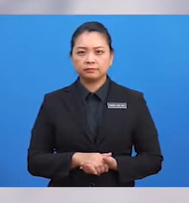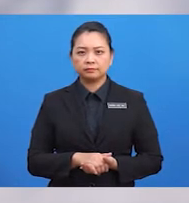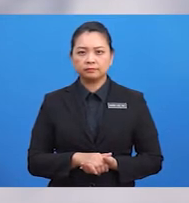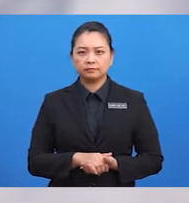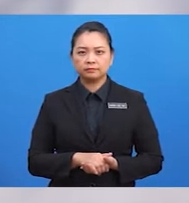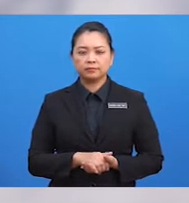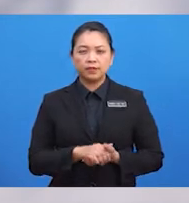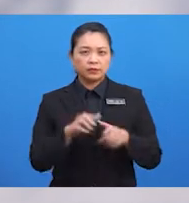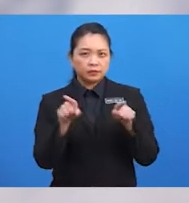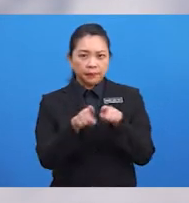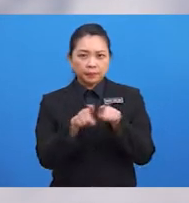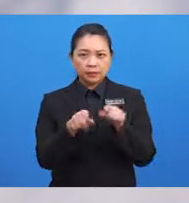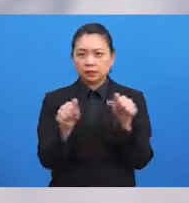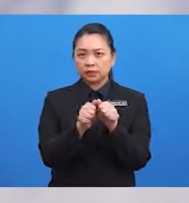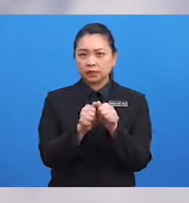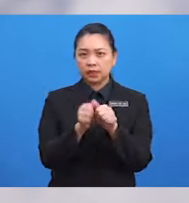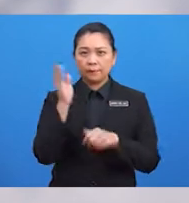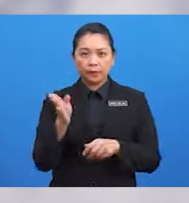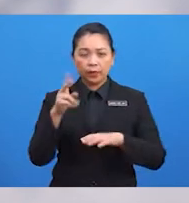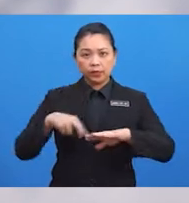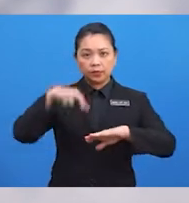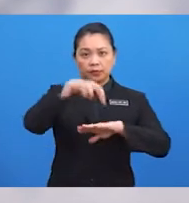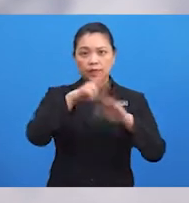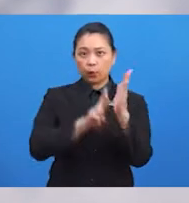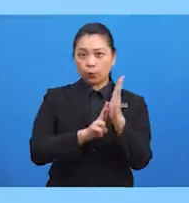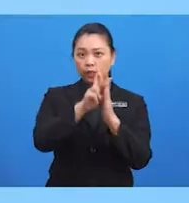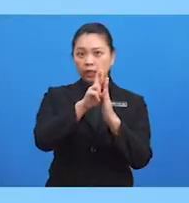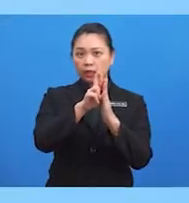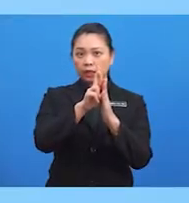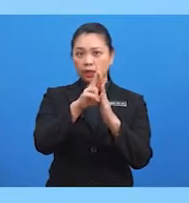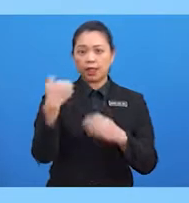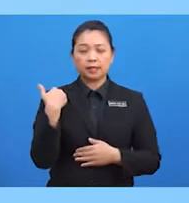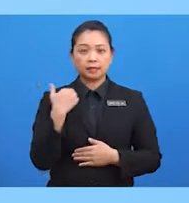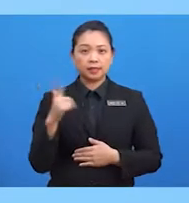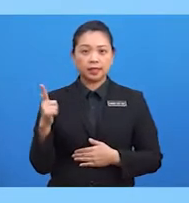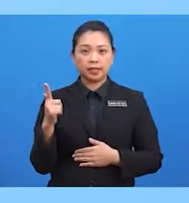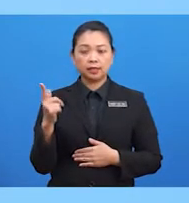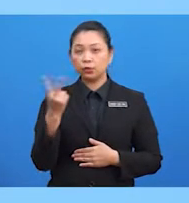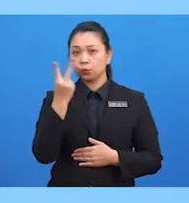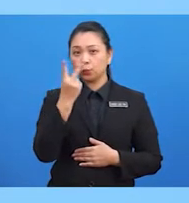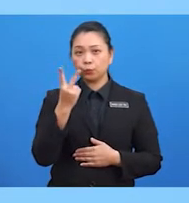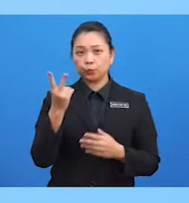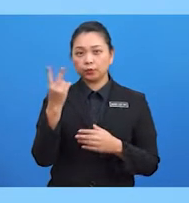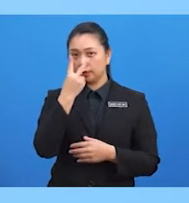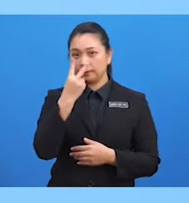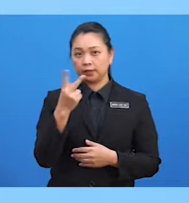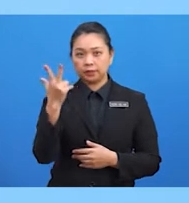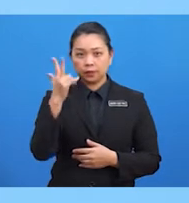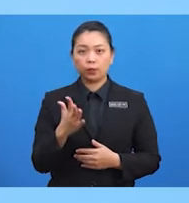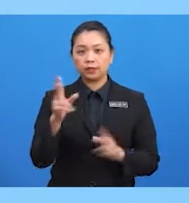Bersama beliau menaiki Soyuz TMA-11 adalah Komander Yuri Malachenko